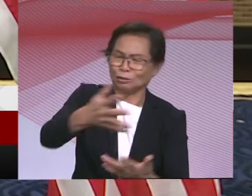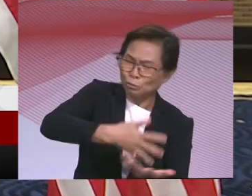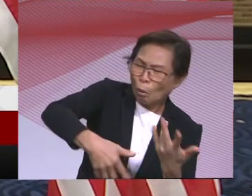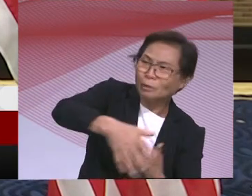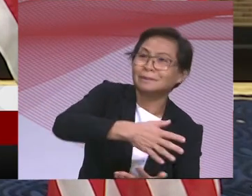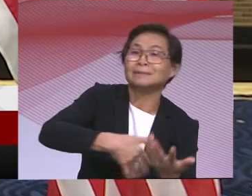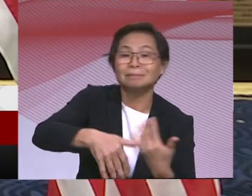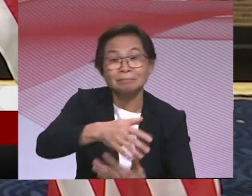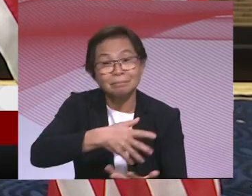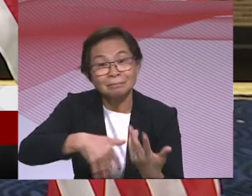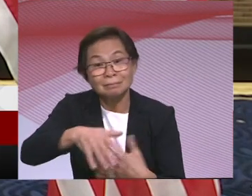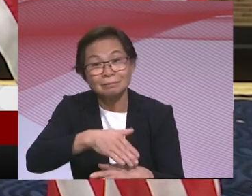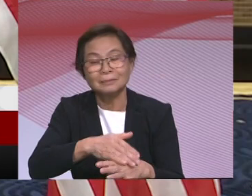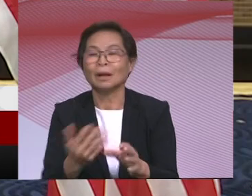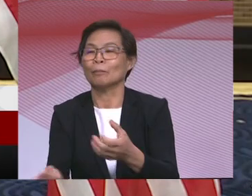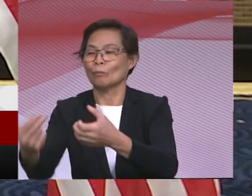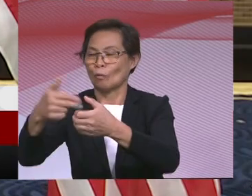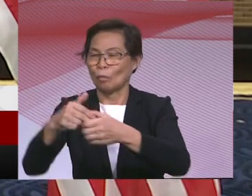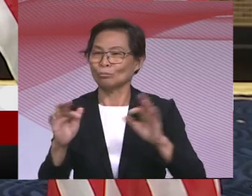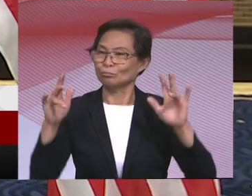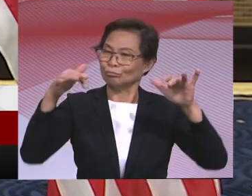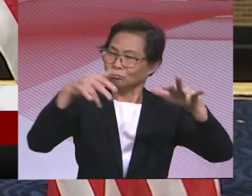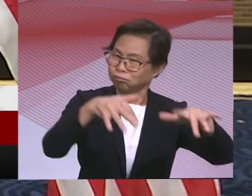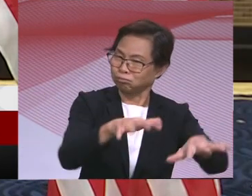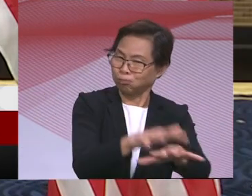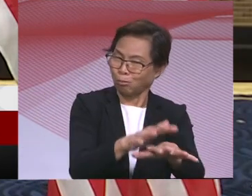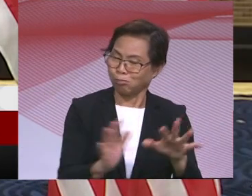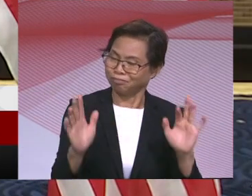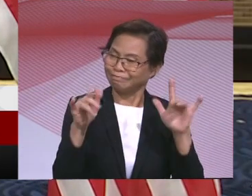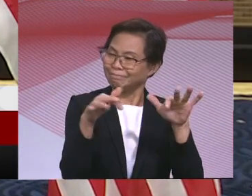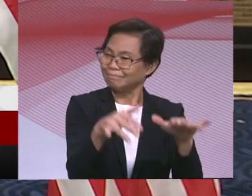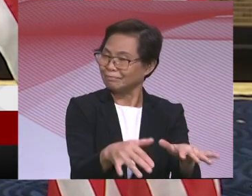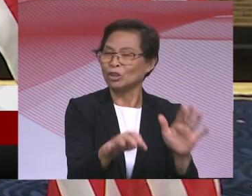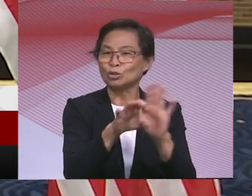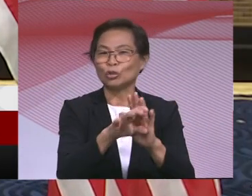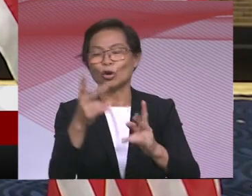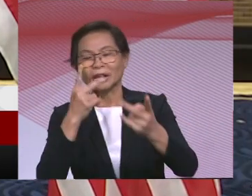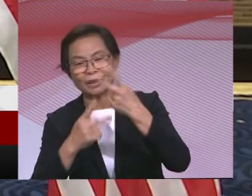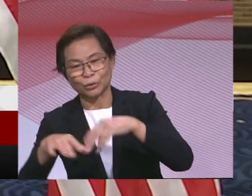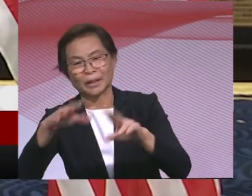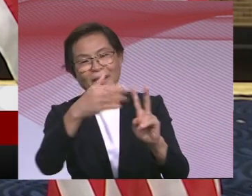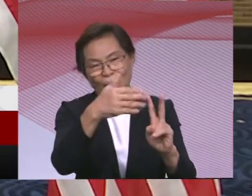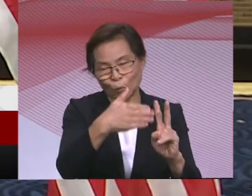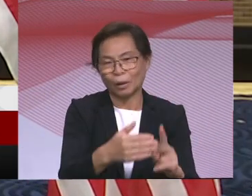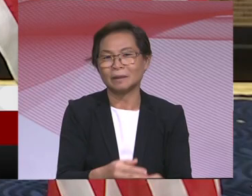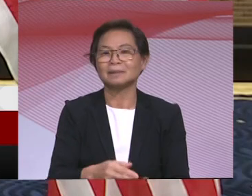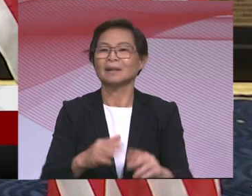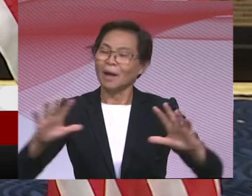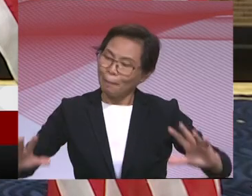sosial yang melibatkan perkumpulan ramai seperti kenduri kawin